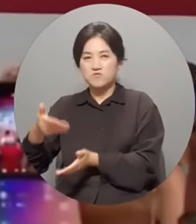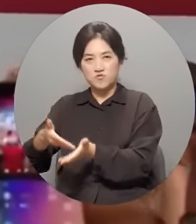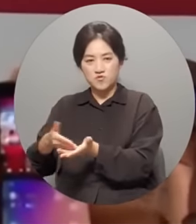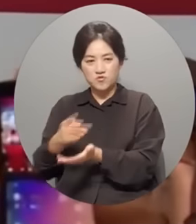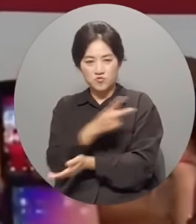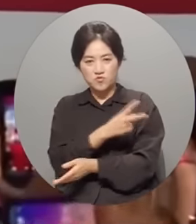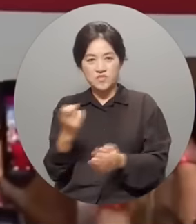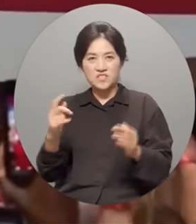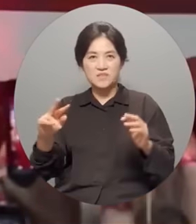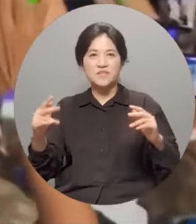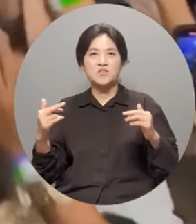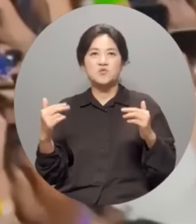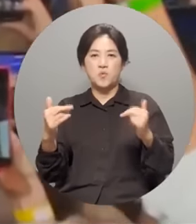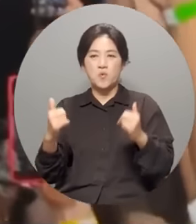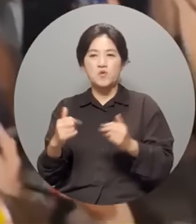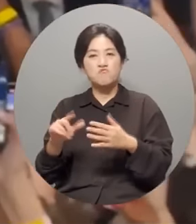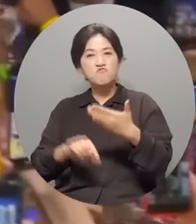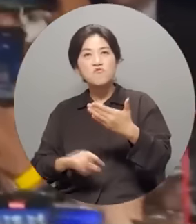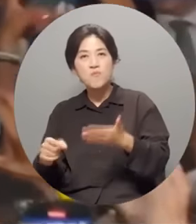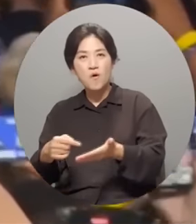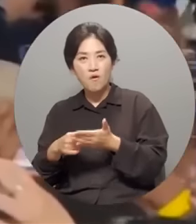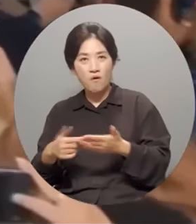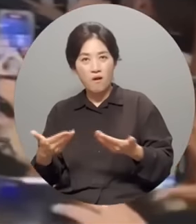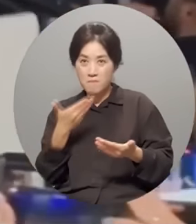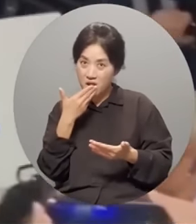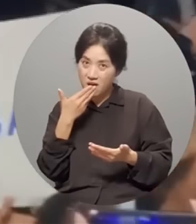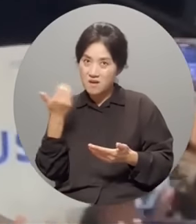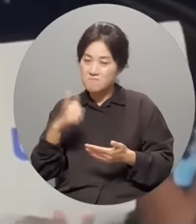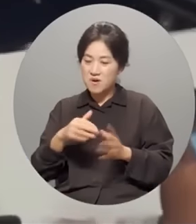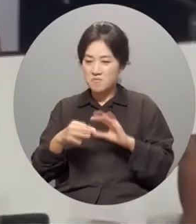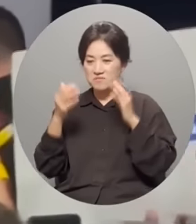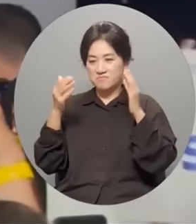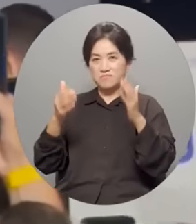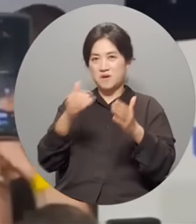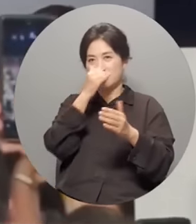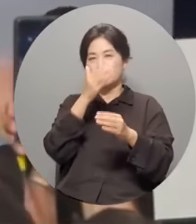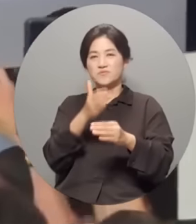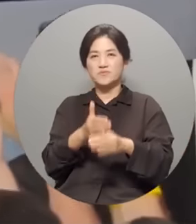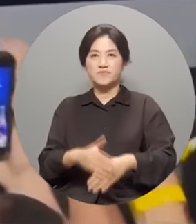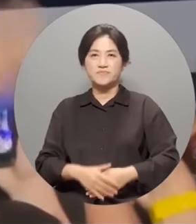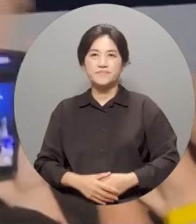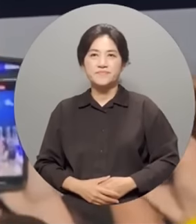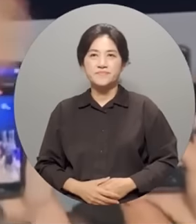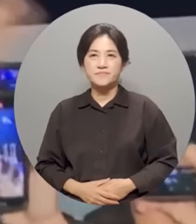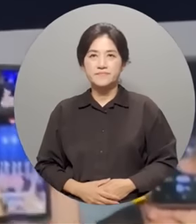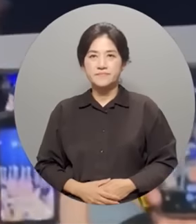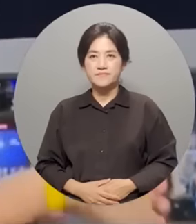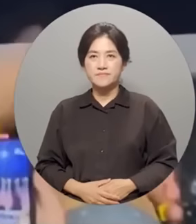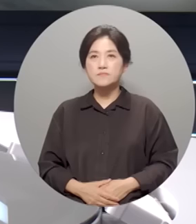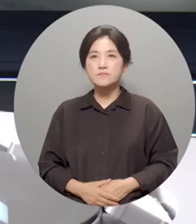토론을 9월에 하자고 제안해 성사 여부가 주목됩니다. 워싱턴에서 MBC 뉴스